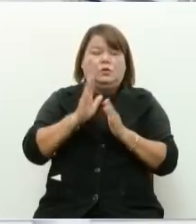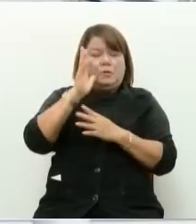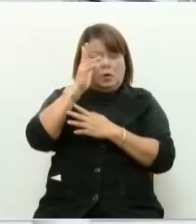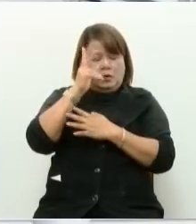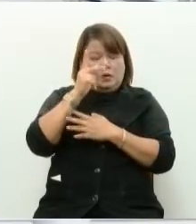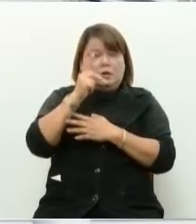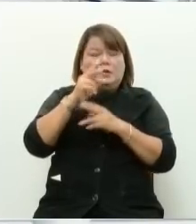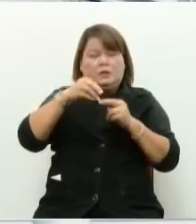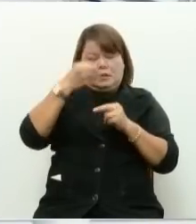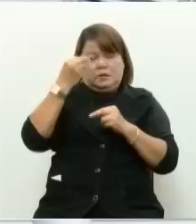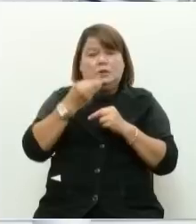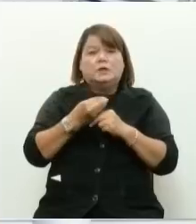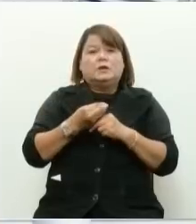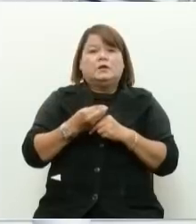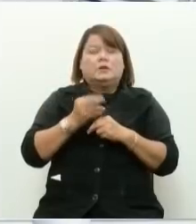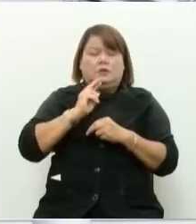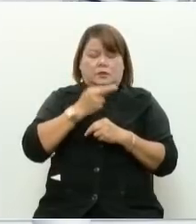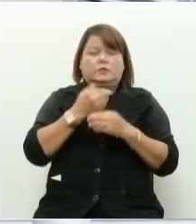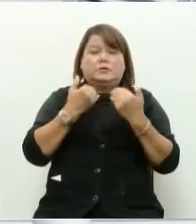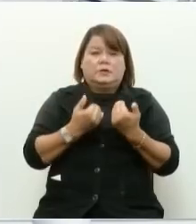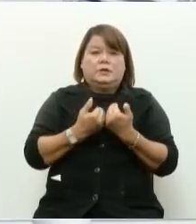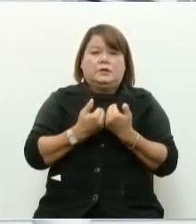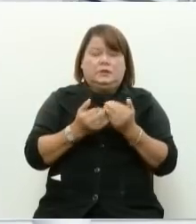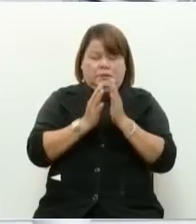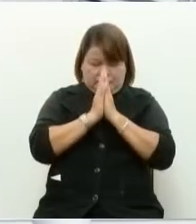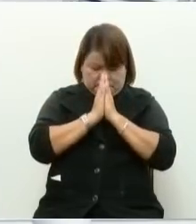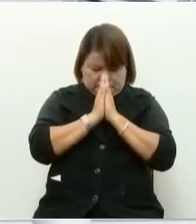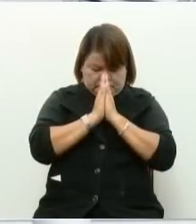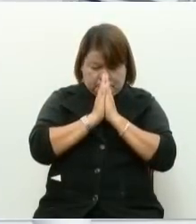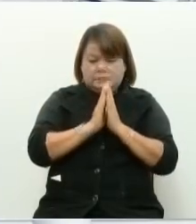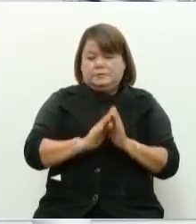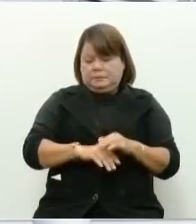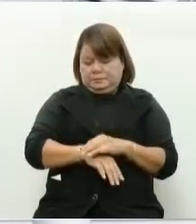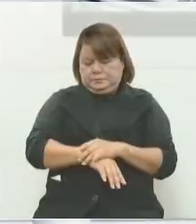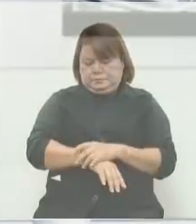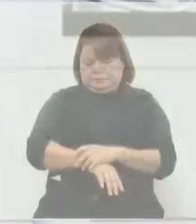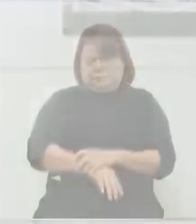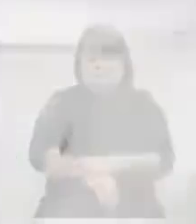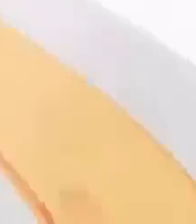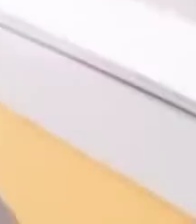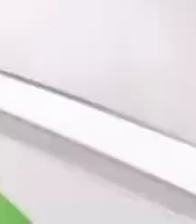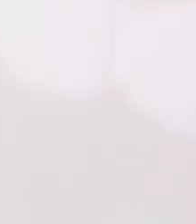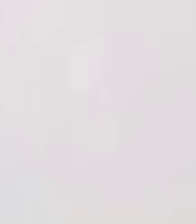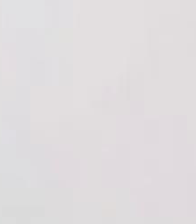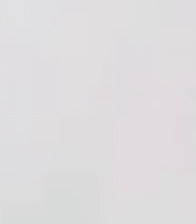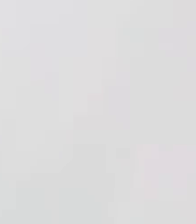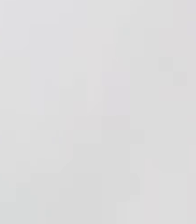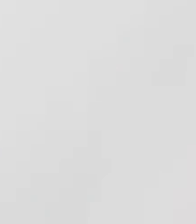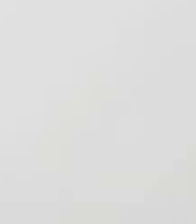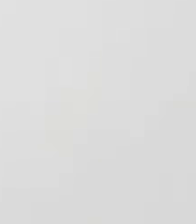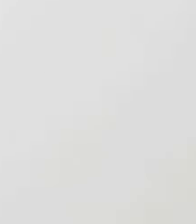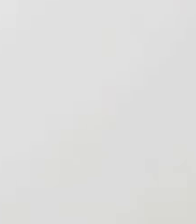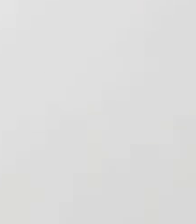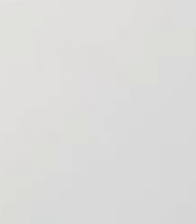องและนักเรียนของพวกเราไว้เพียงเท่านี้สวัสดีครับ